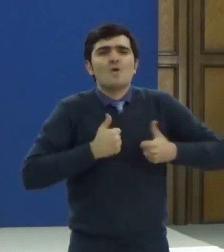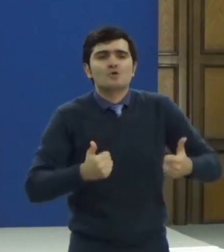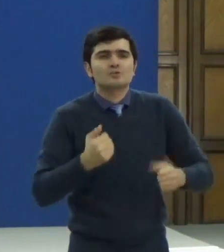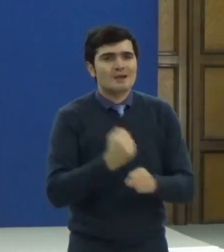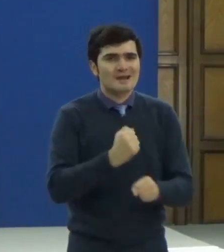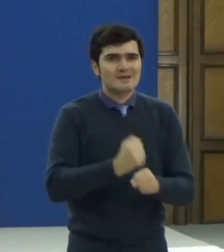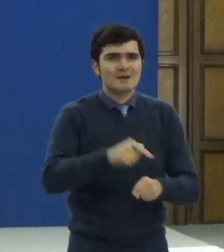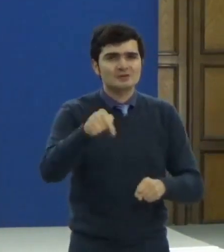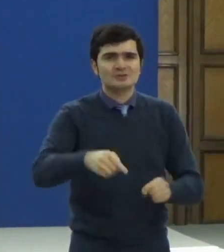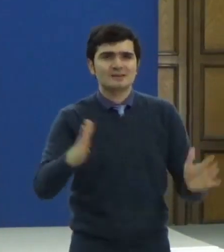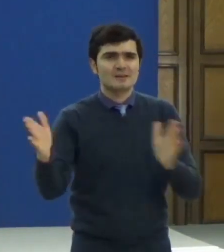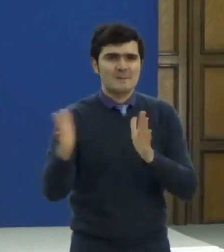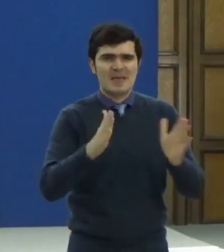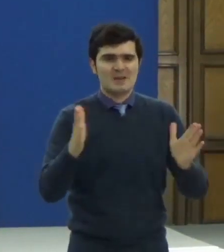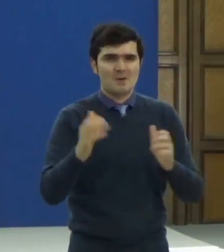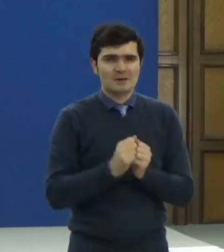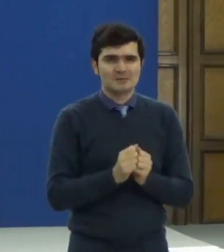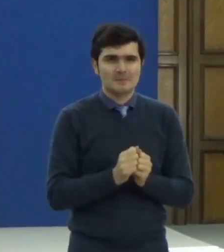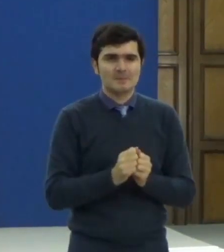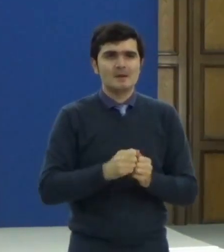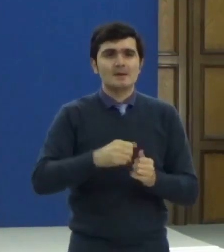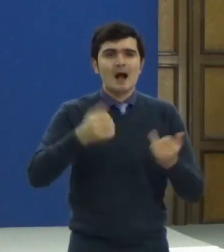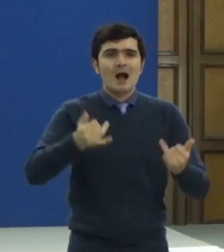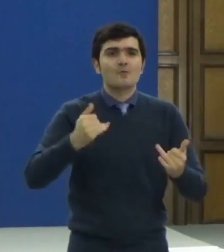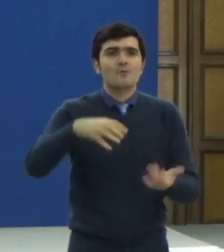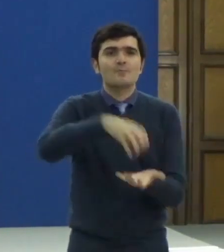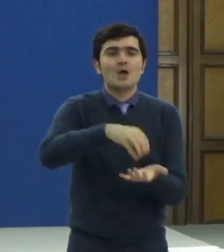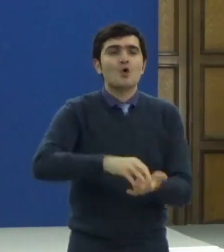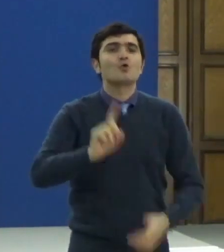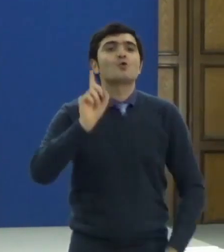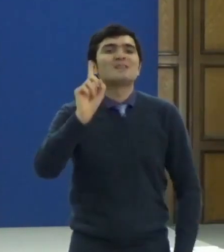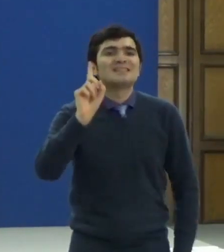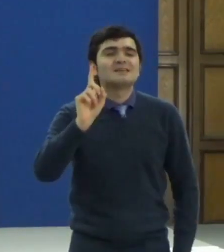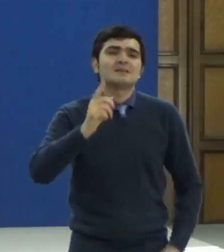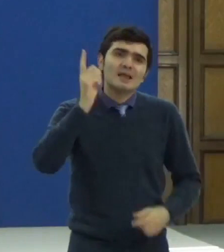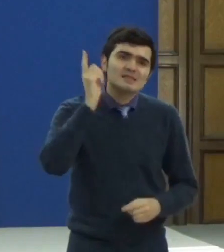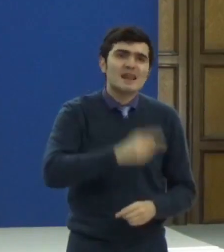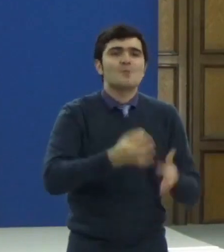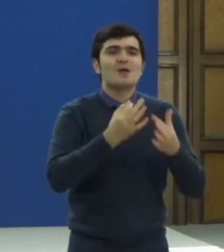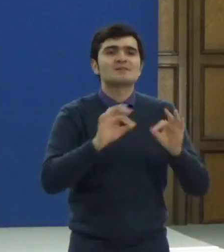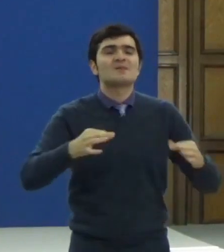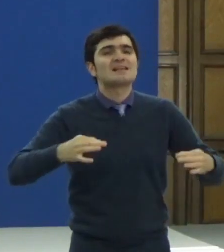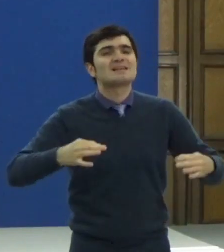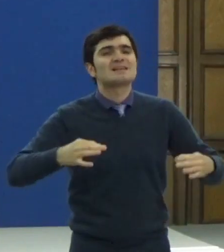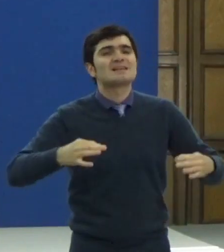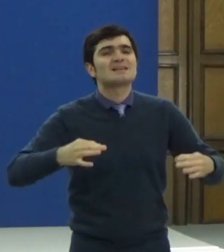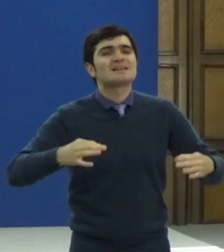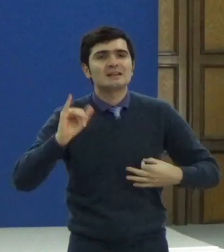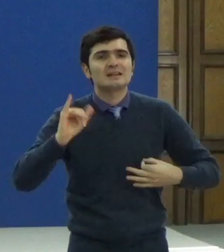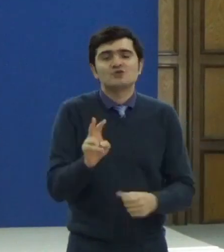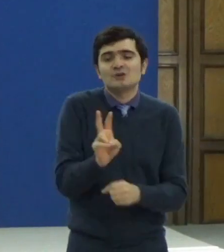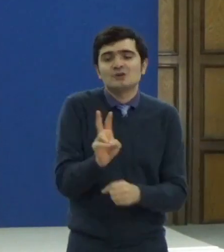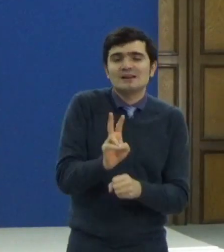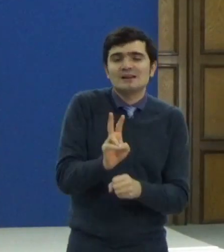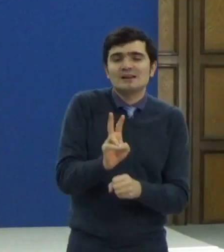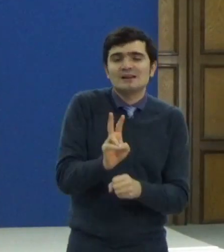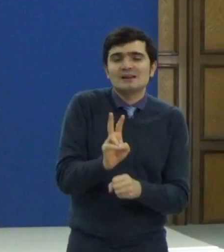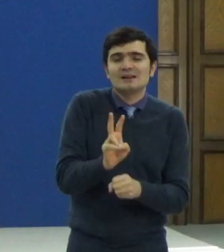perioadă în care, pe primul loc, trebuie să fie sănătatea și grija față de cei